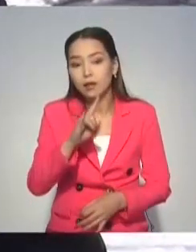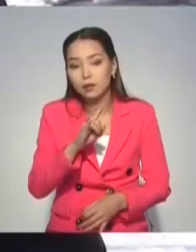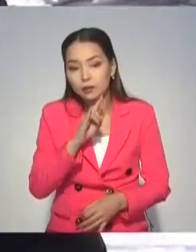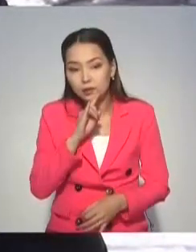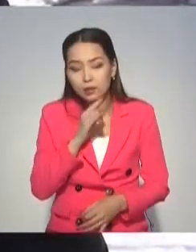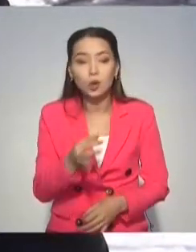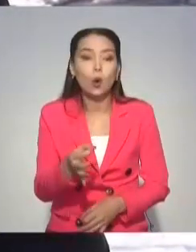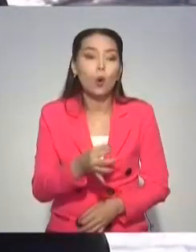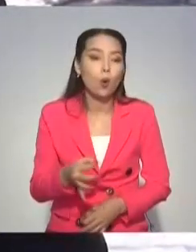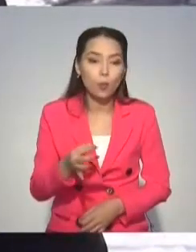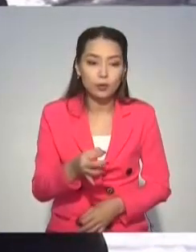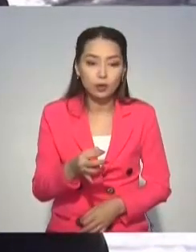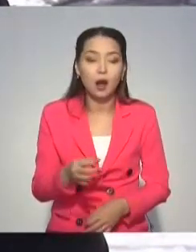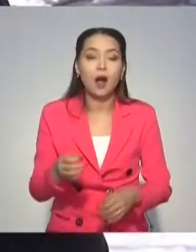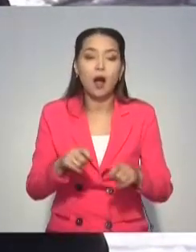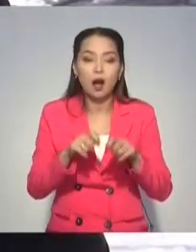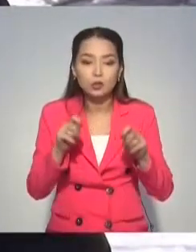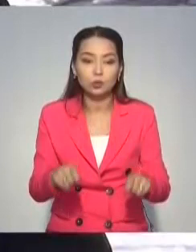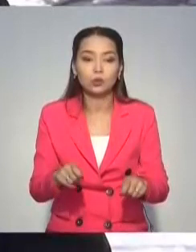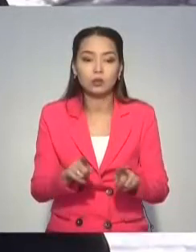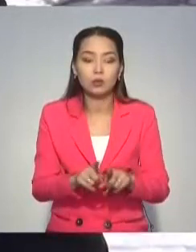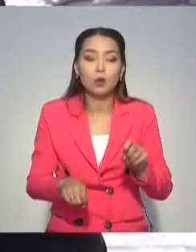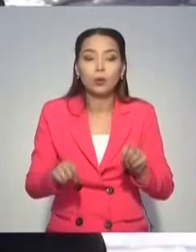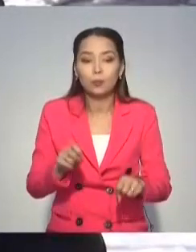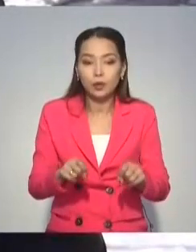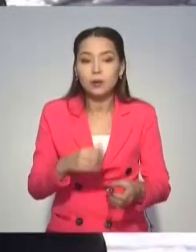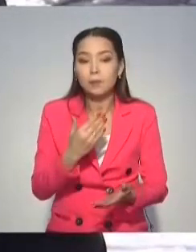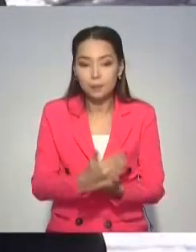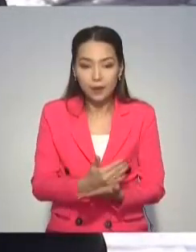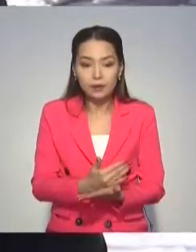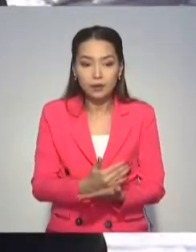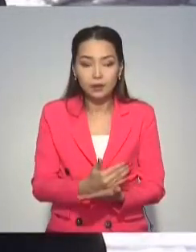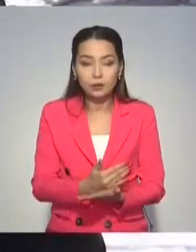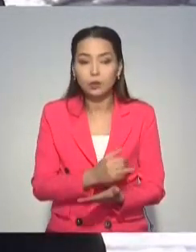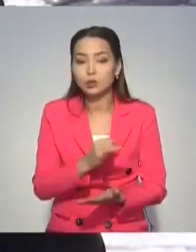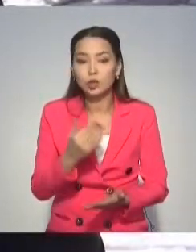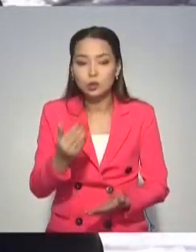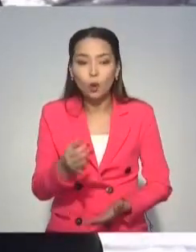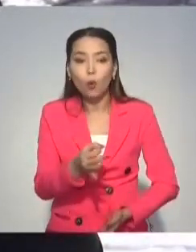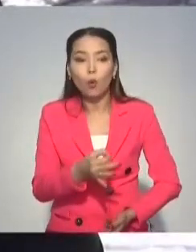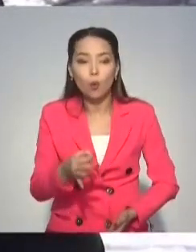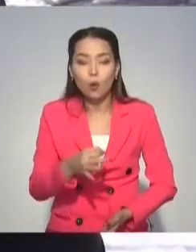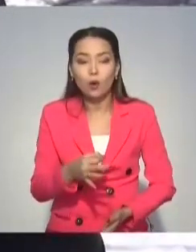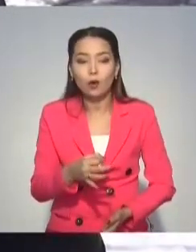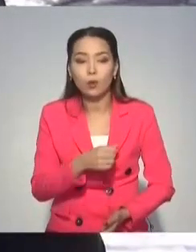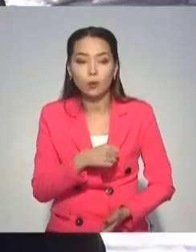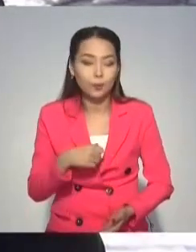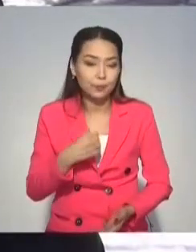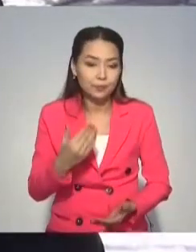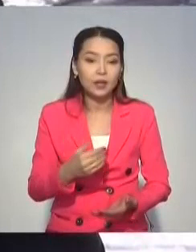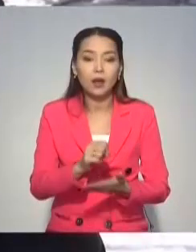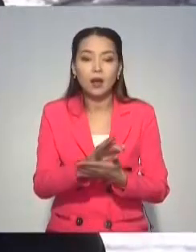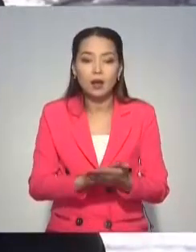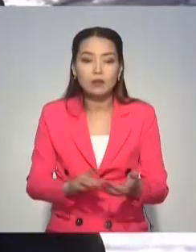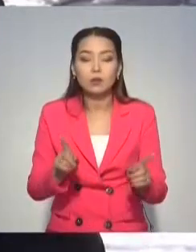жағы облыстарды ашуға деген мүмкіндігінің бар екендігі және сол облыстардың өзді-өзін әрі қарай